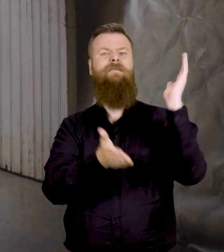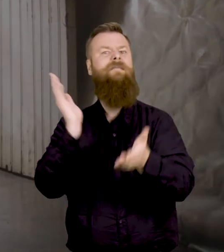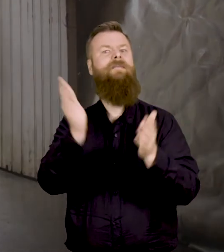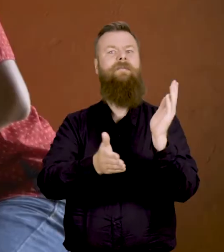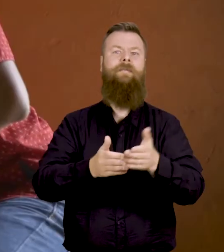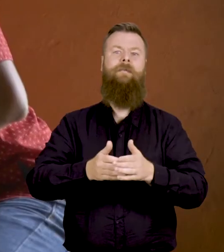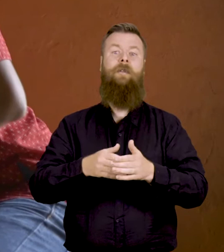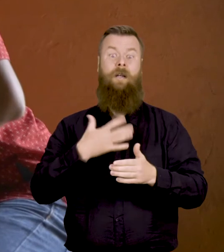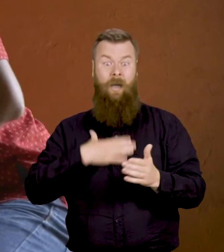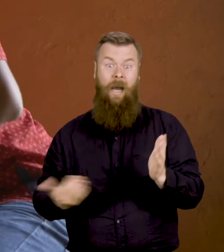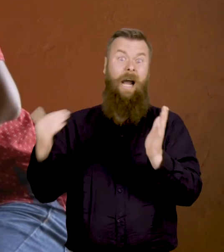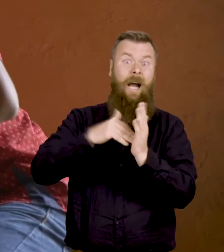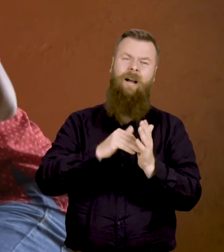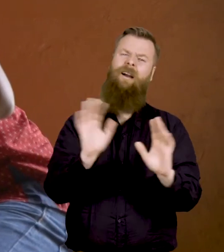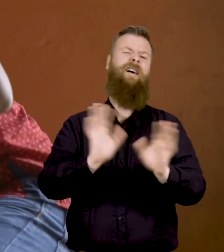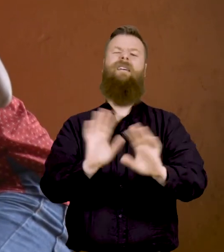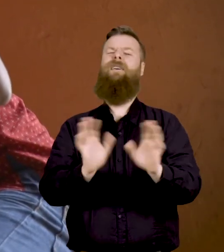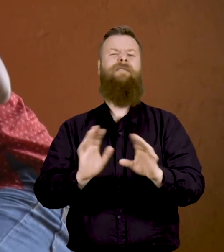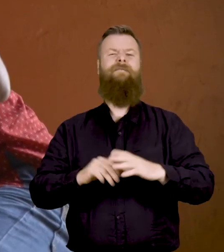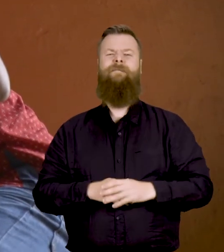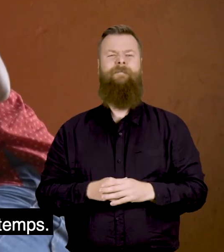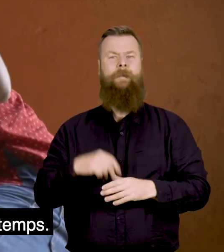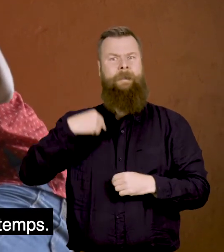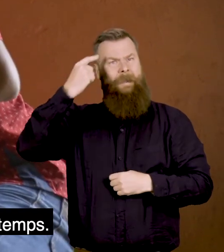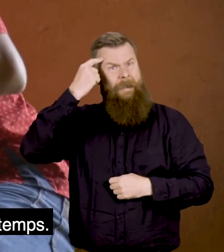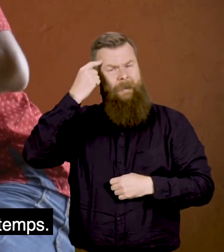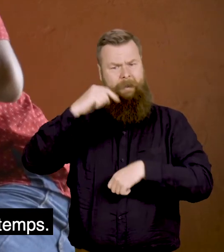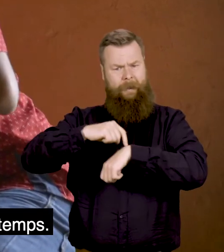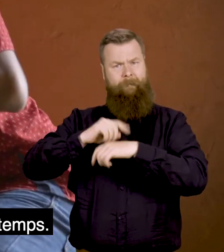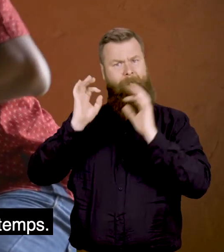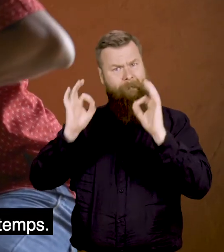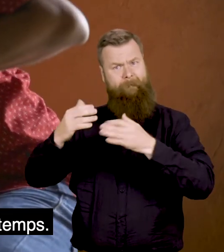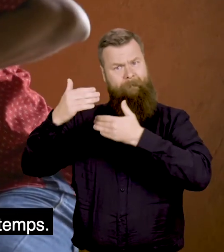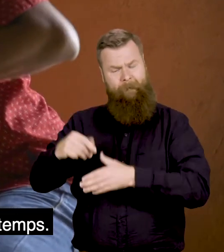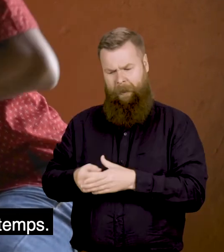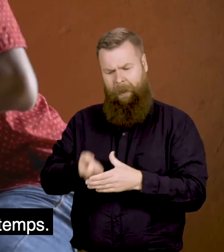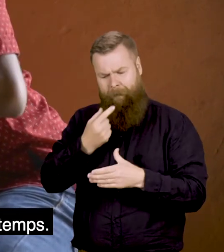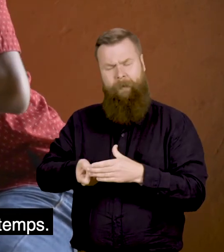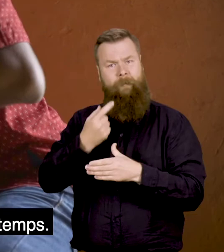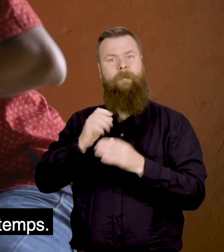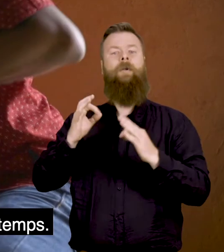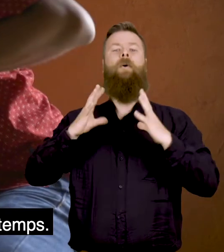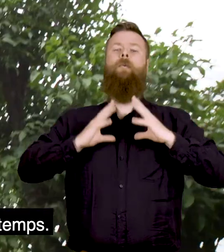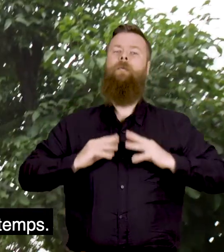blessais ma famille. Et je ne voulais pas que cela se produise. Donc, j'essaie toujours d'avoir mes médicaments à temps.